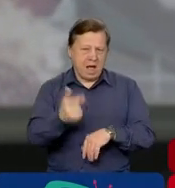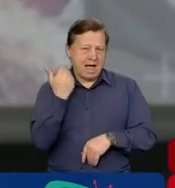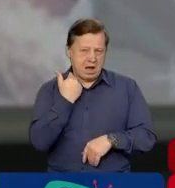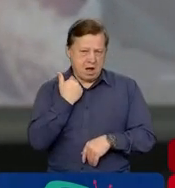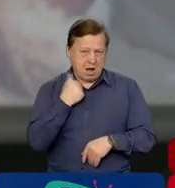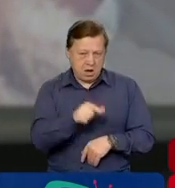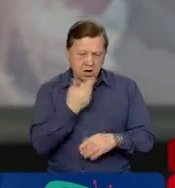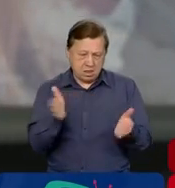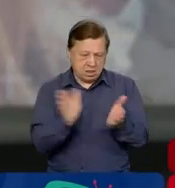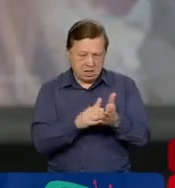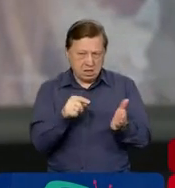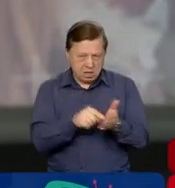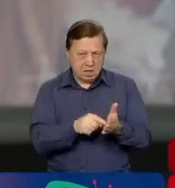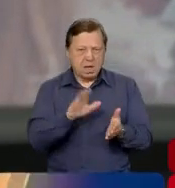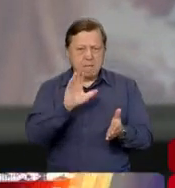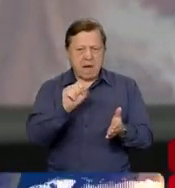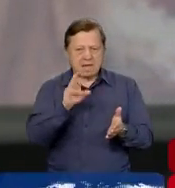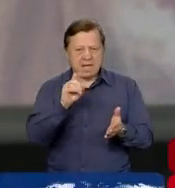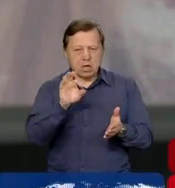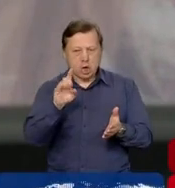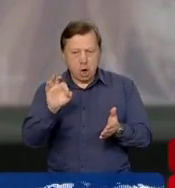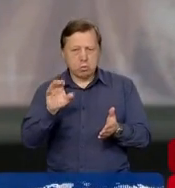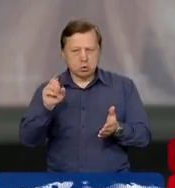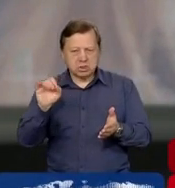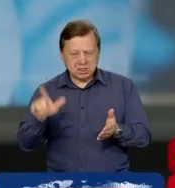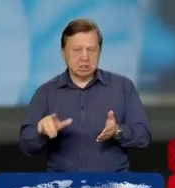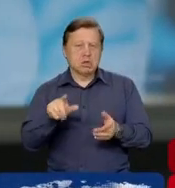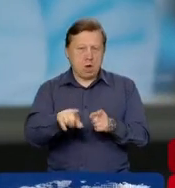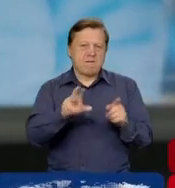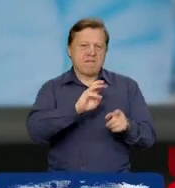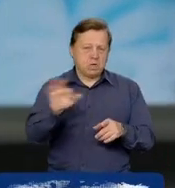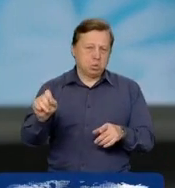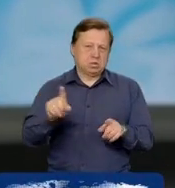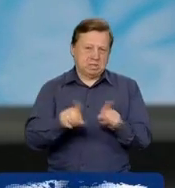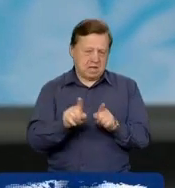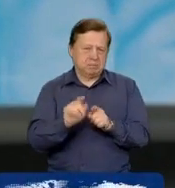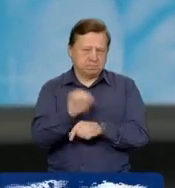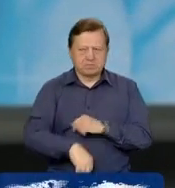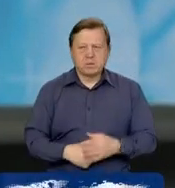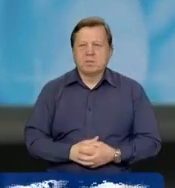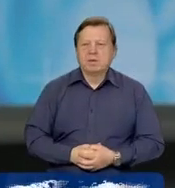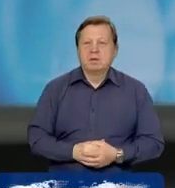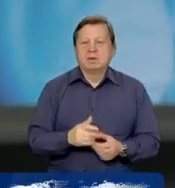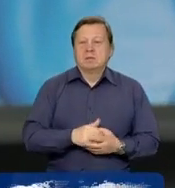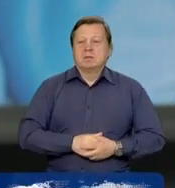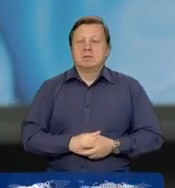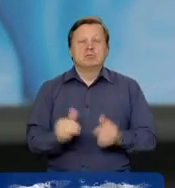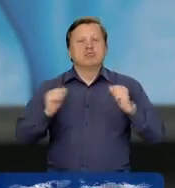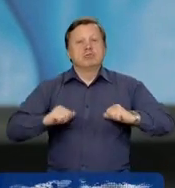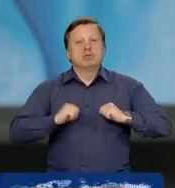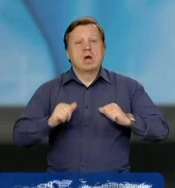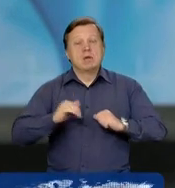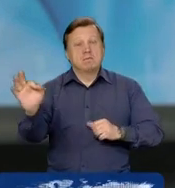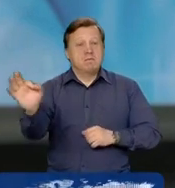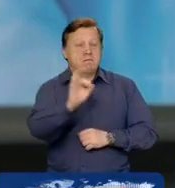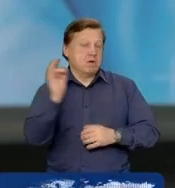tym środku bakteriobójczy, to on jest też wirusobójczy. 22 50 70 410. Czekamy na połączenia.